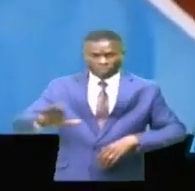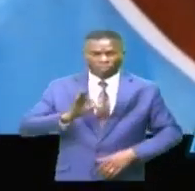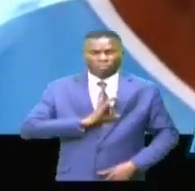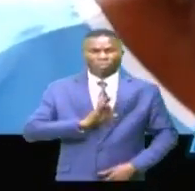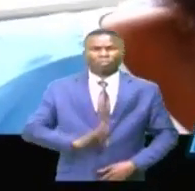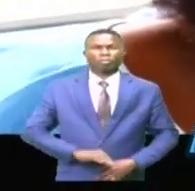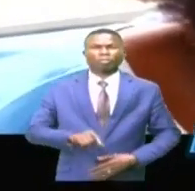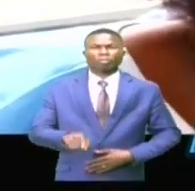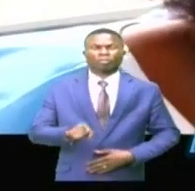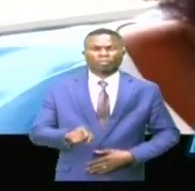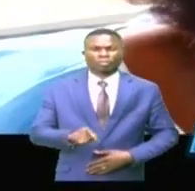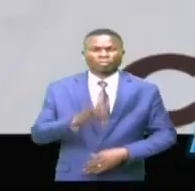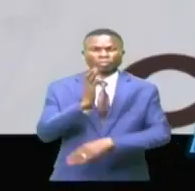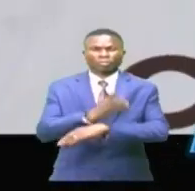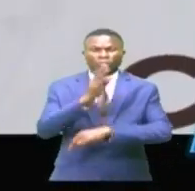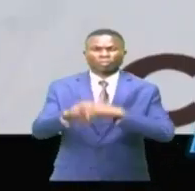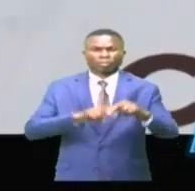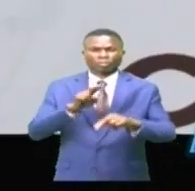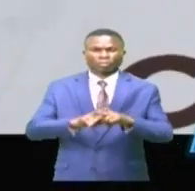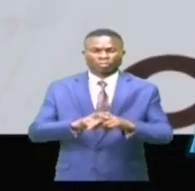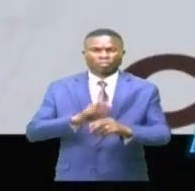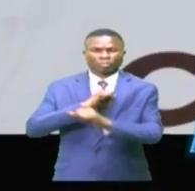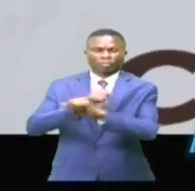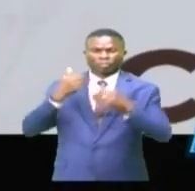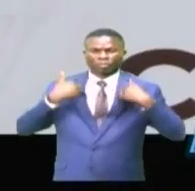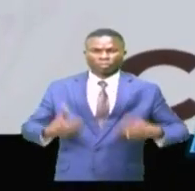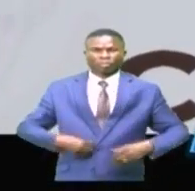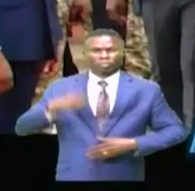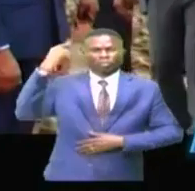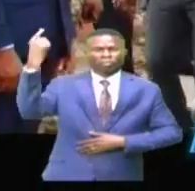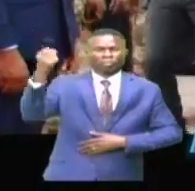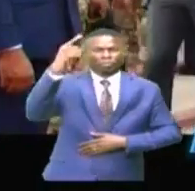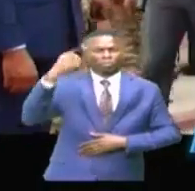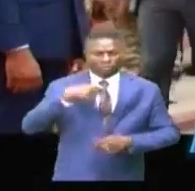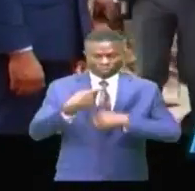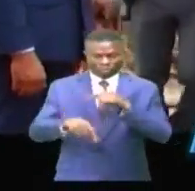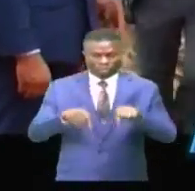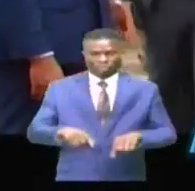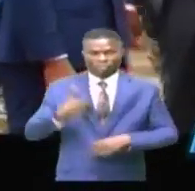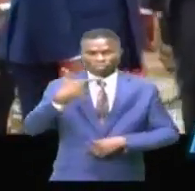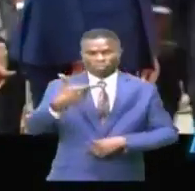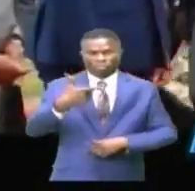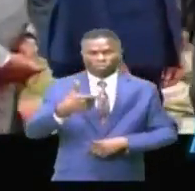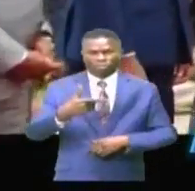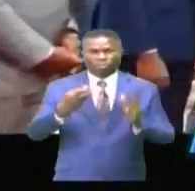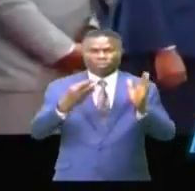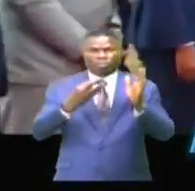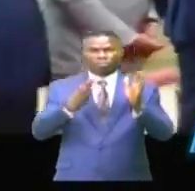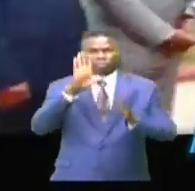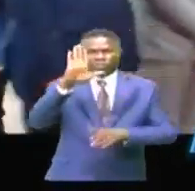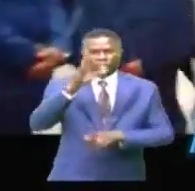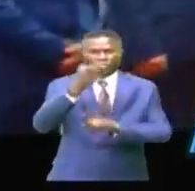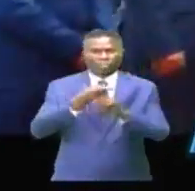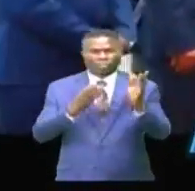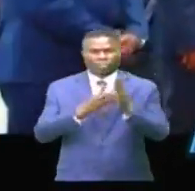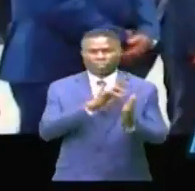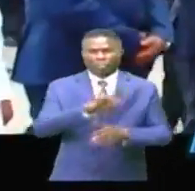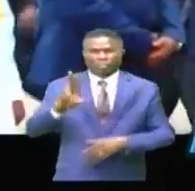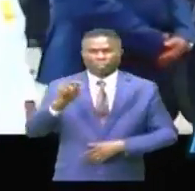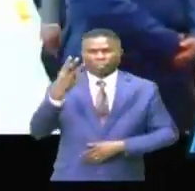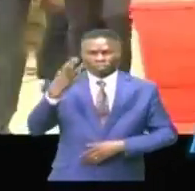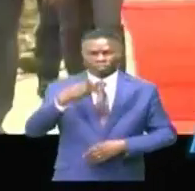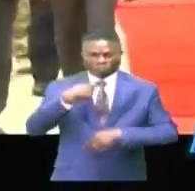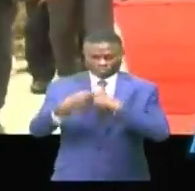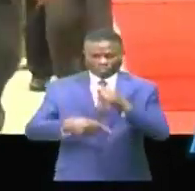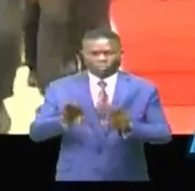Antoine tséquer de tulombo le Conseil national de la couverture santé universelle à procédé ce mardi 5 septembre 2023 au lancement